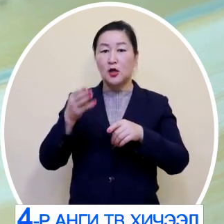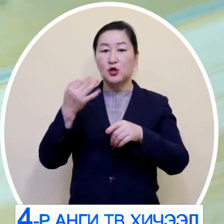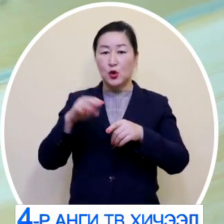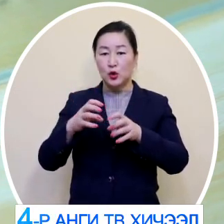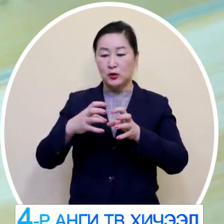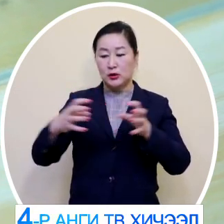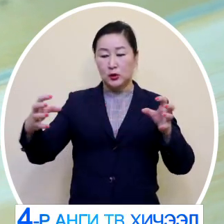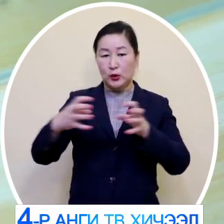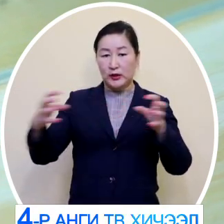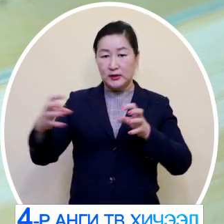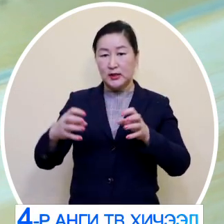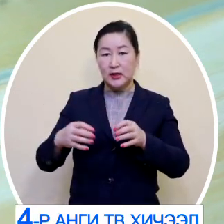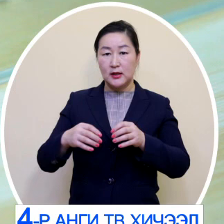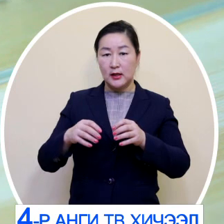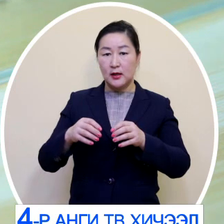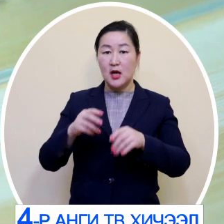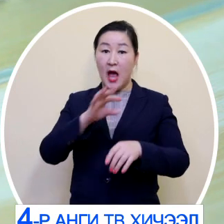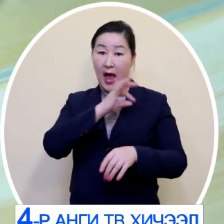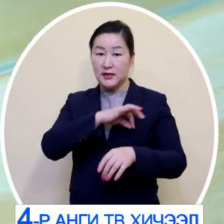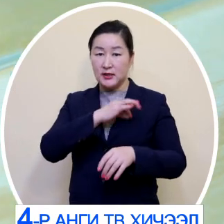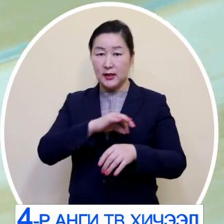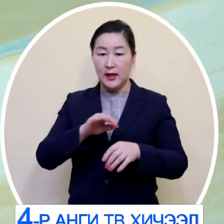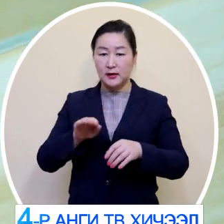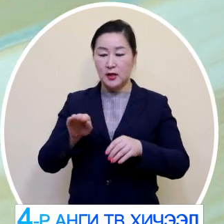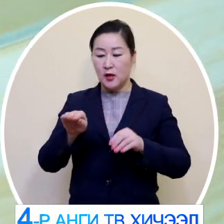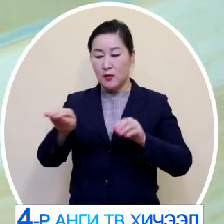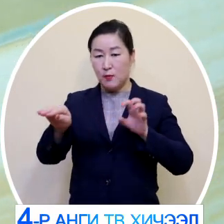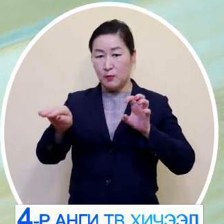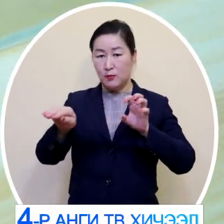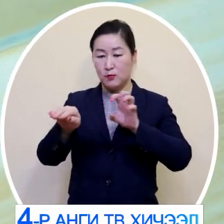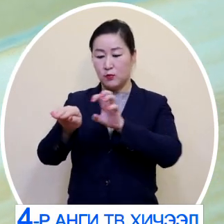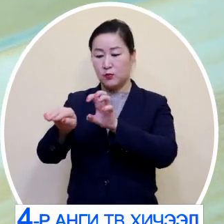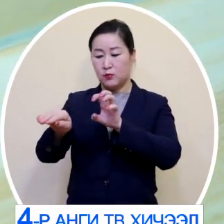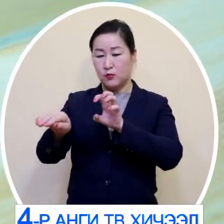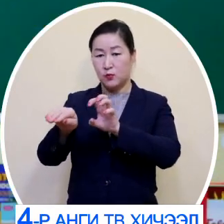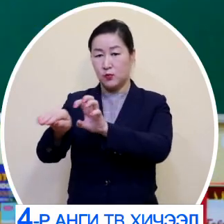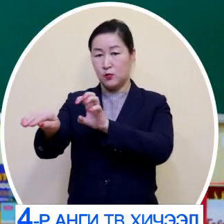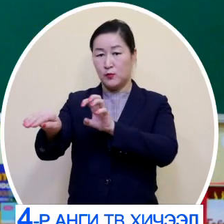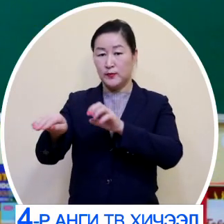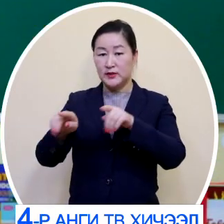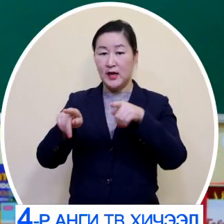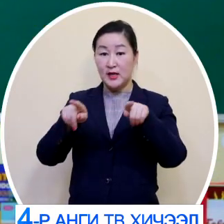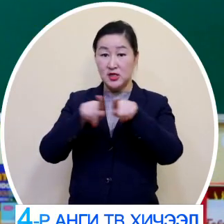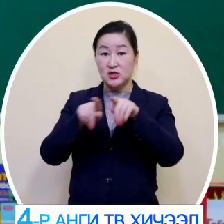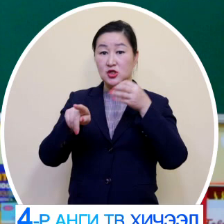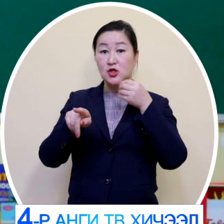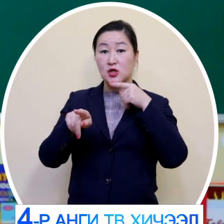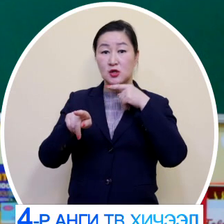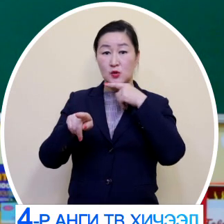урагшаа хөдлөхийн тулд ижил туйлуудыг ойртуулна. За, хараарай хүүхдүүд ээ.